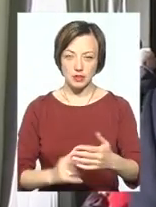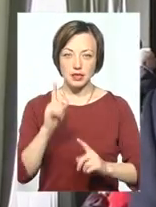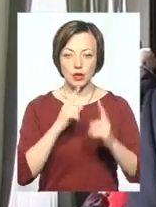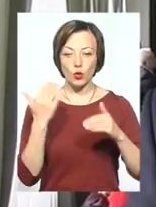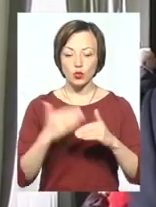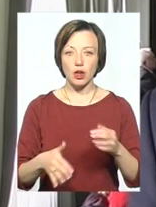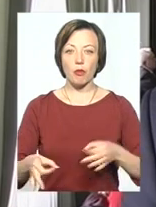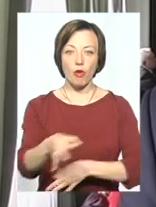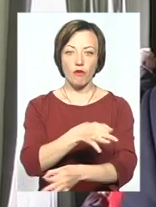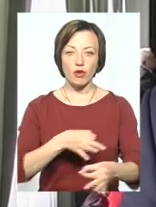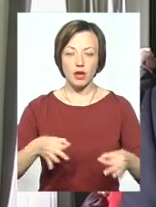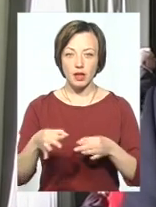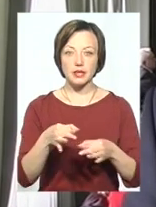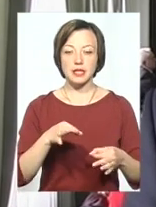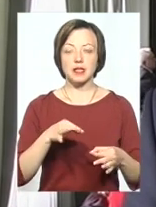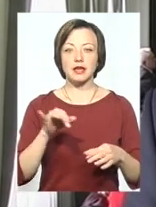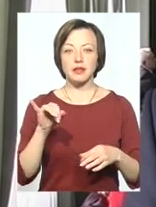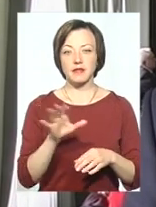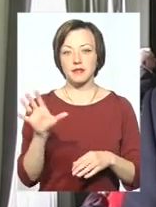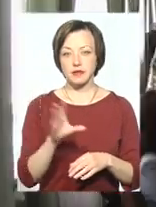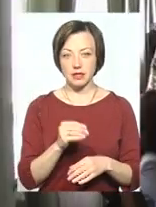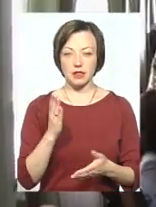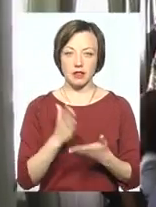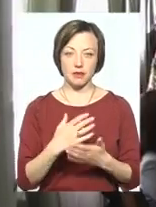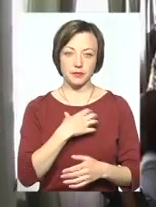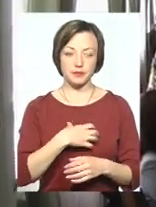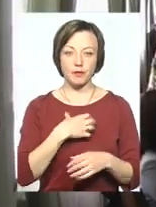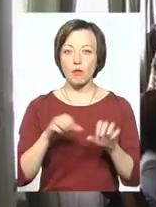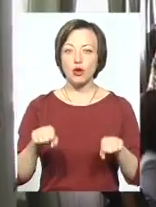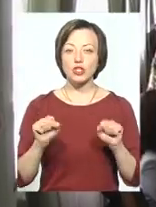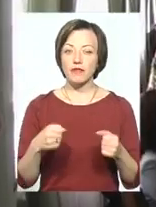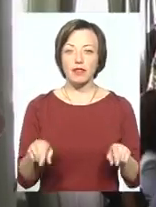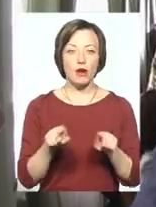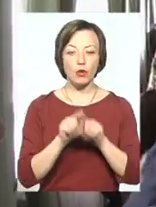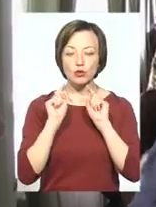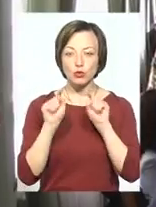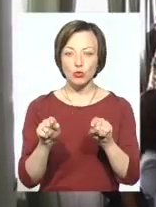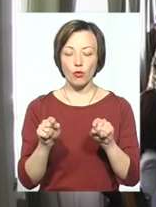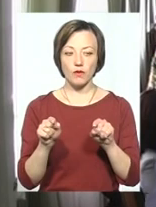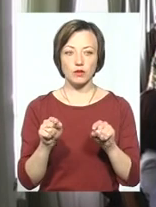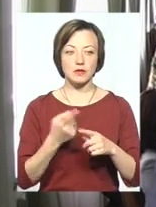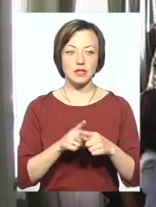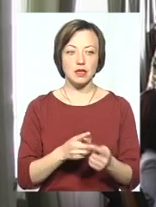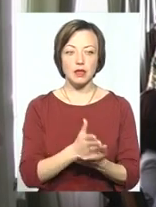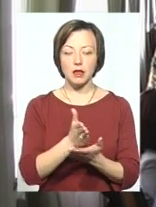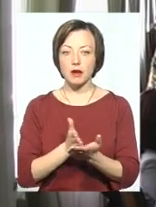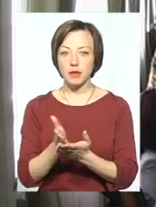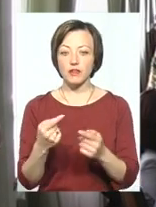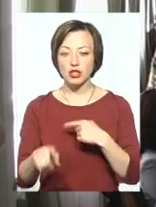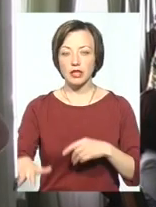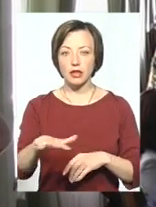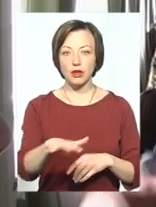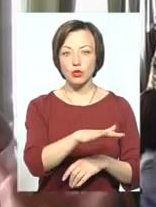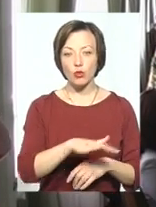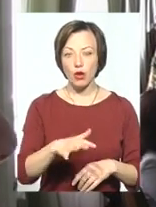обговорились і назріють як депутатськ твердення, вони є всі принципові. Можливо, вона не є такою сконцентрованою в цих напрямках, в інших територіях чи